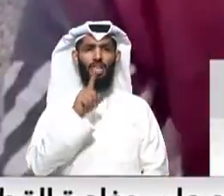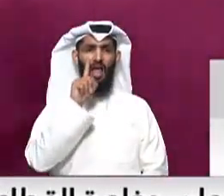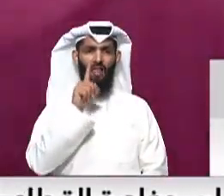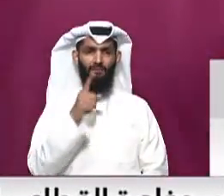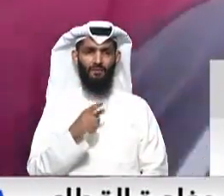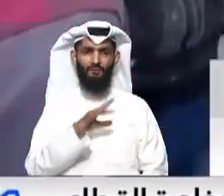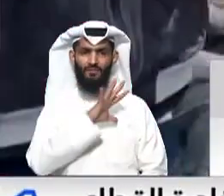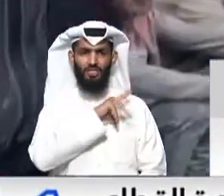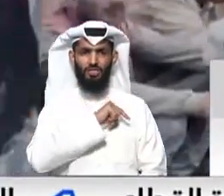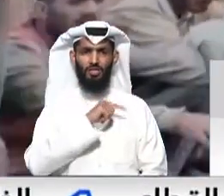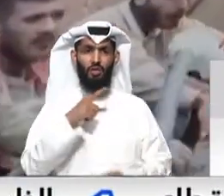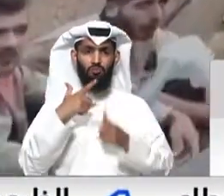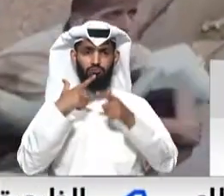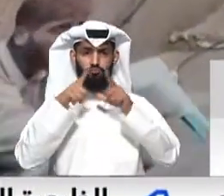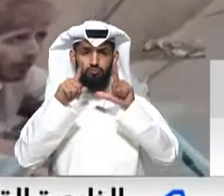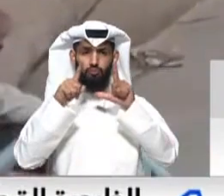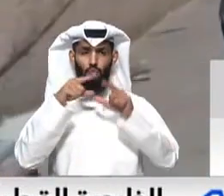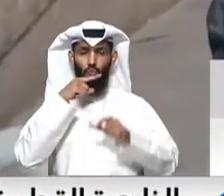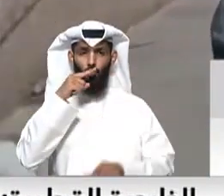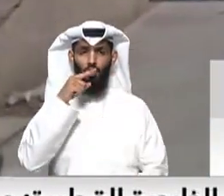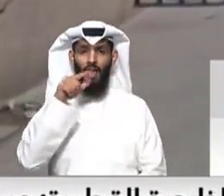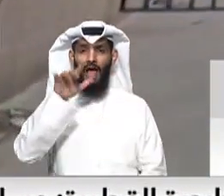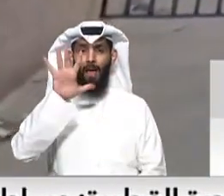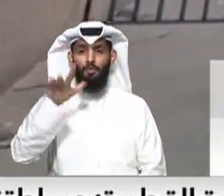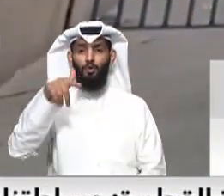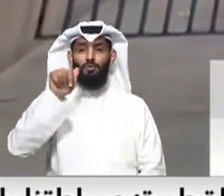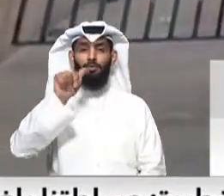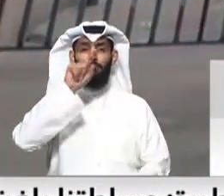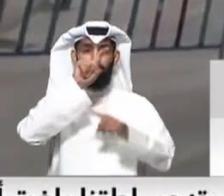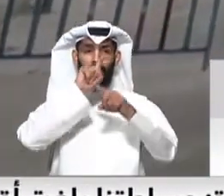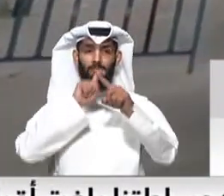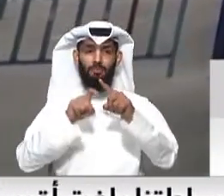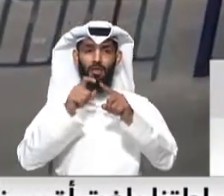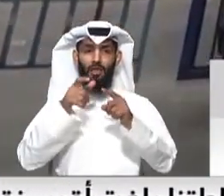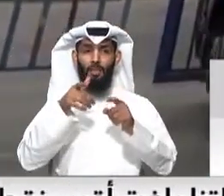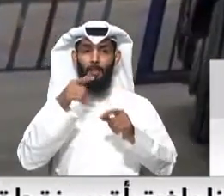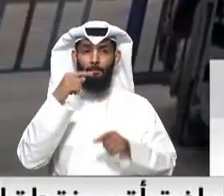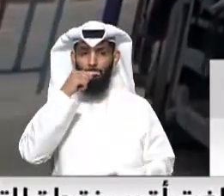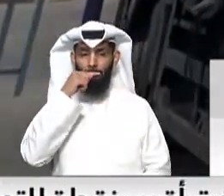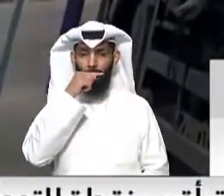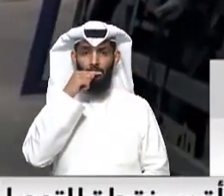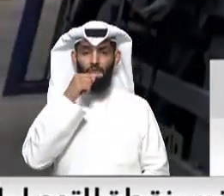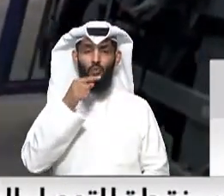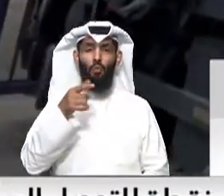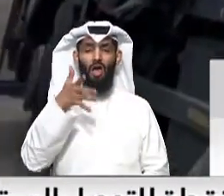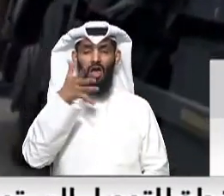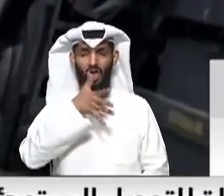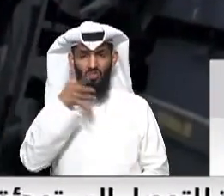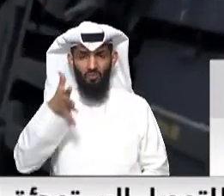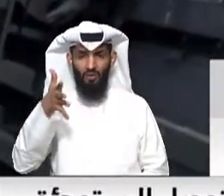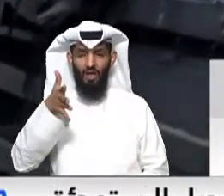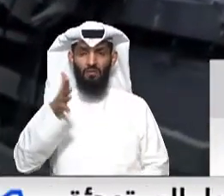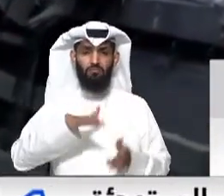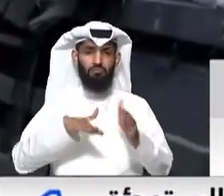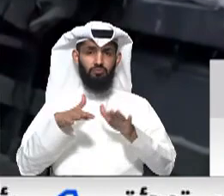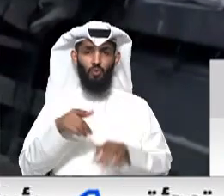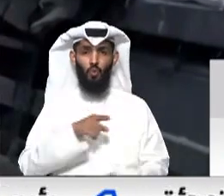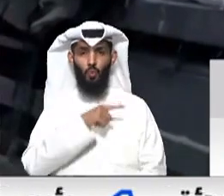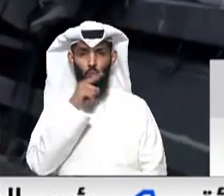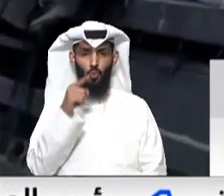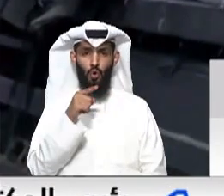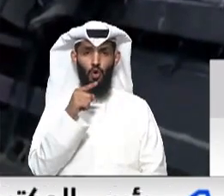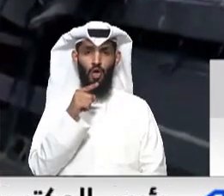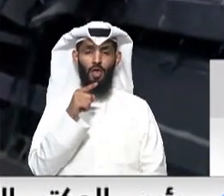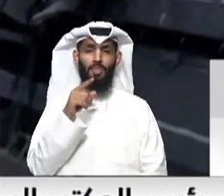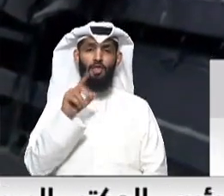وأن 75 منهم من الأطفال والنساء وكبار السن. من جهته قال المتحدث باسم منظمة